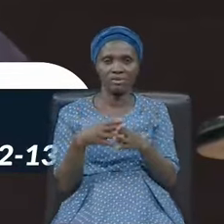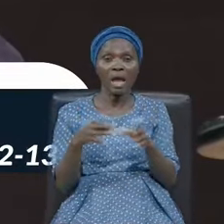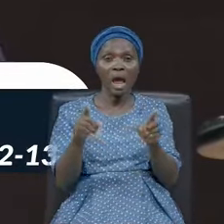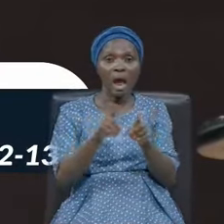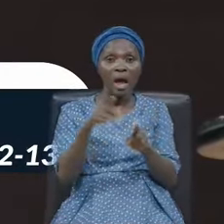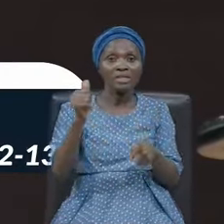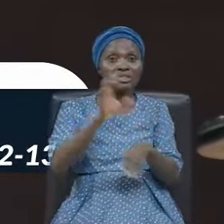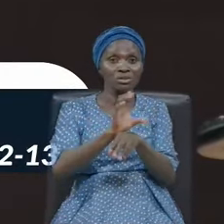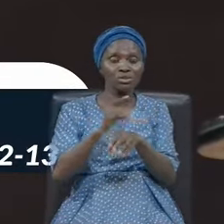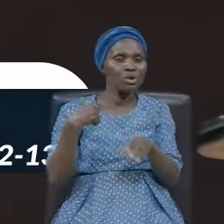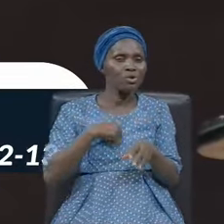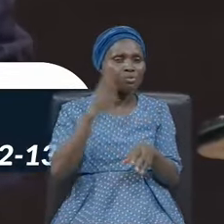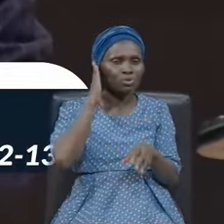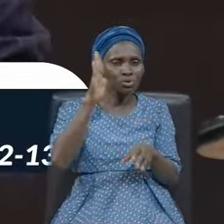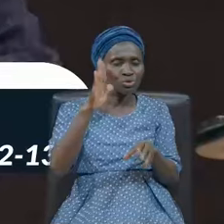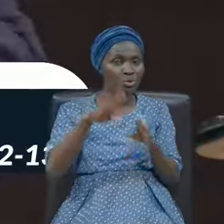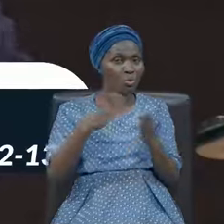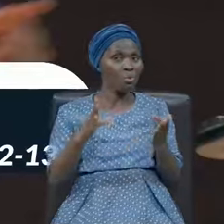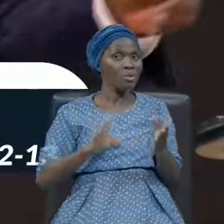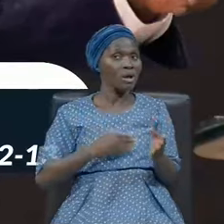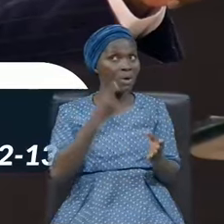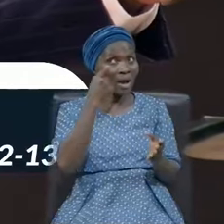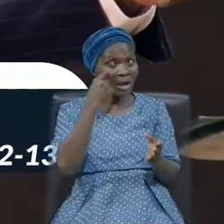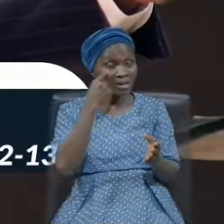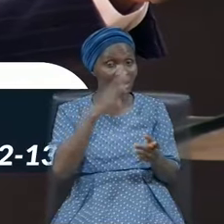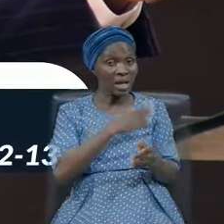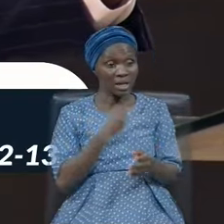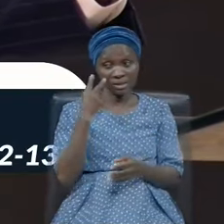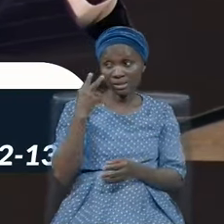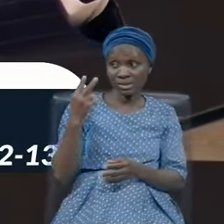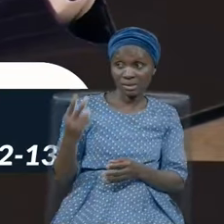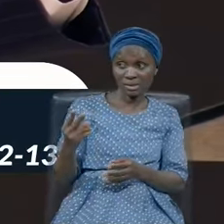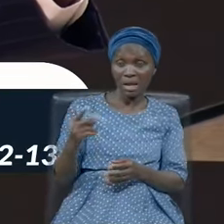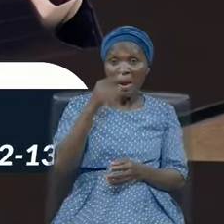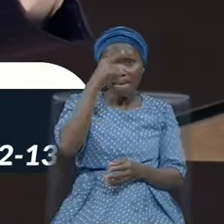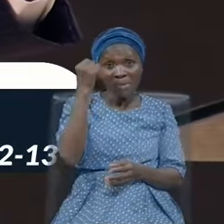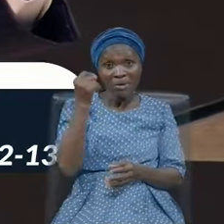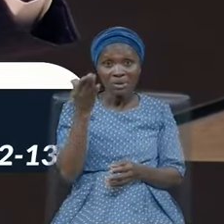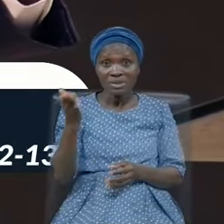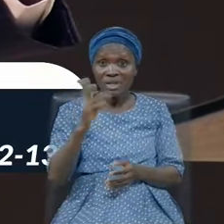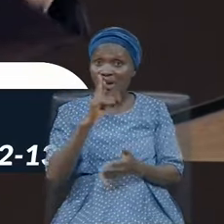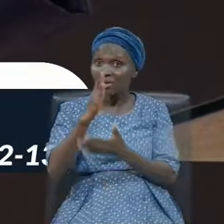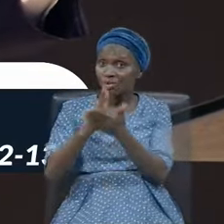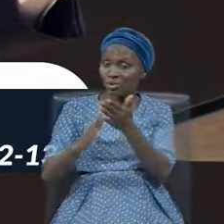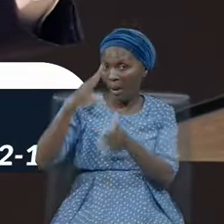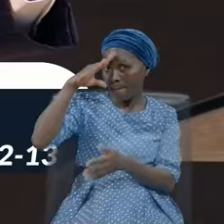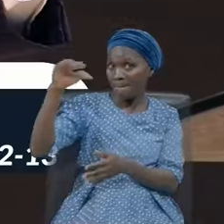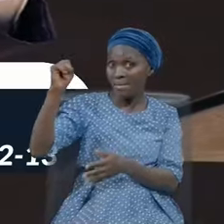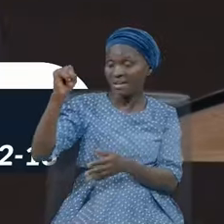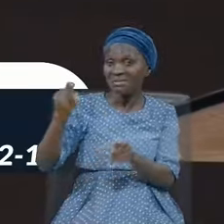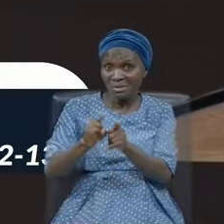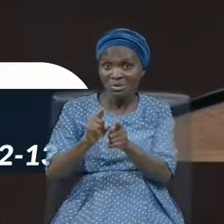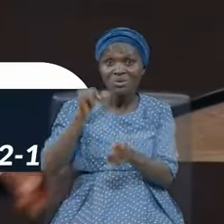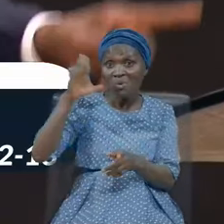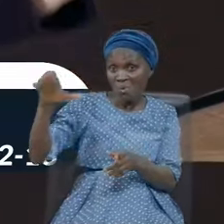Nous devons ouvrir nos yeux et caquiller nos yeux à pour bien voir, parce que quand il